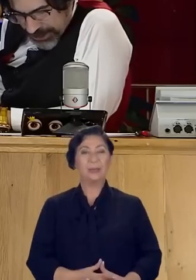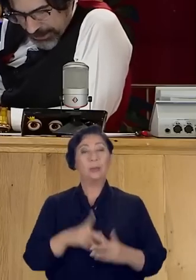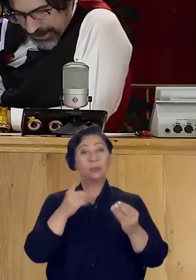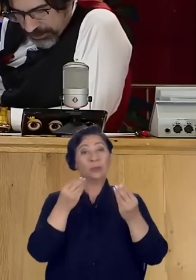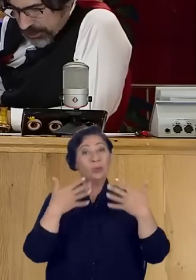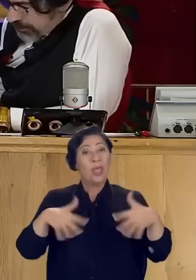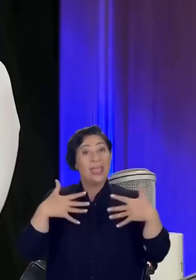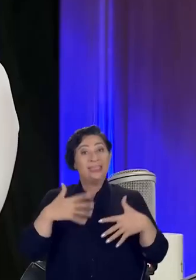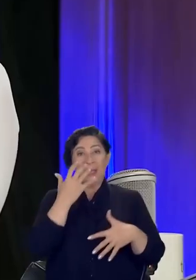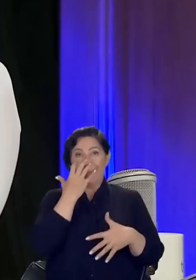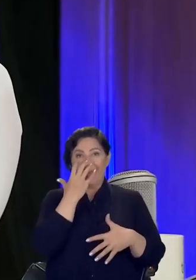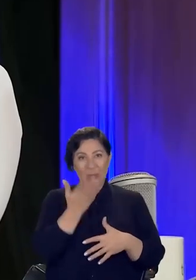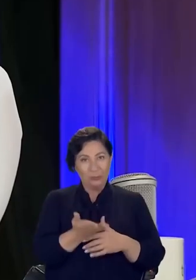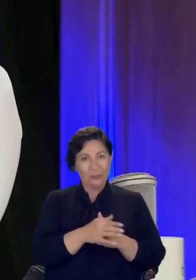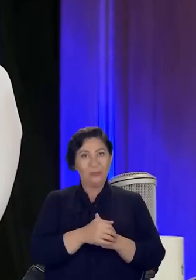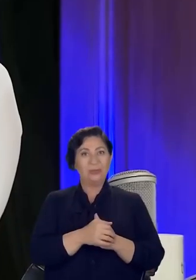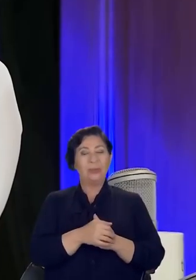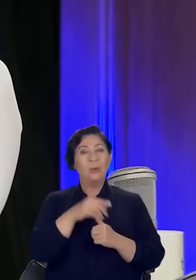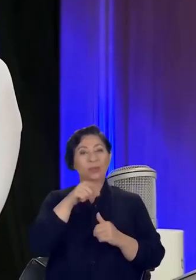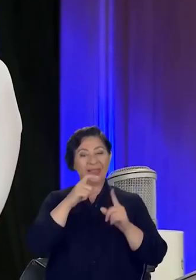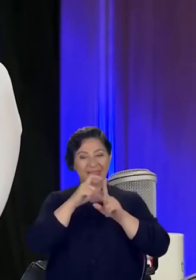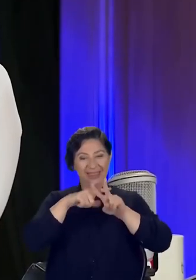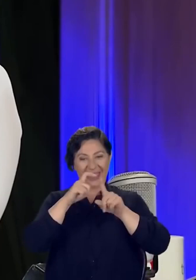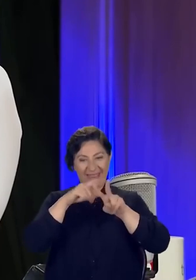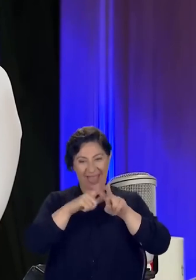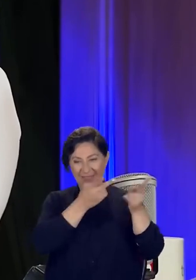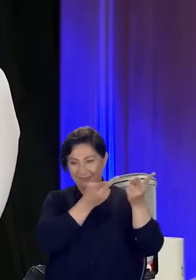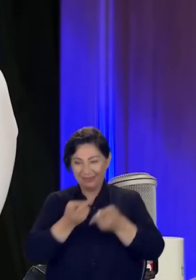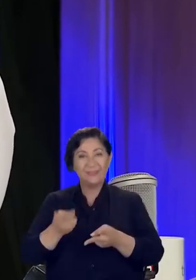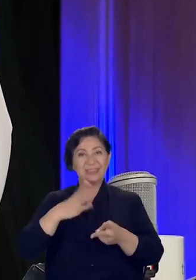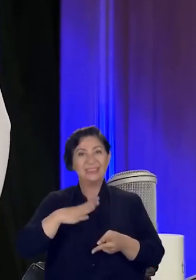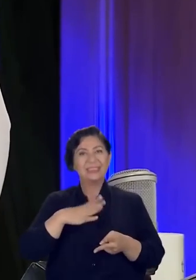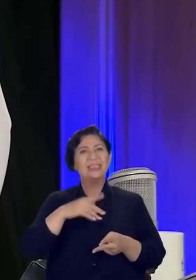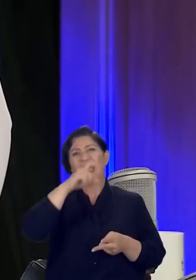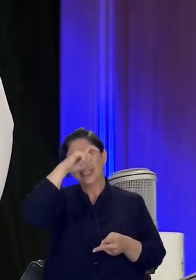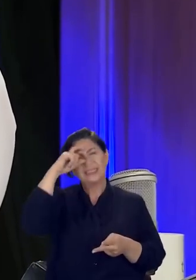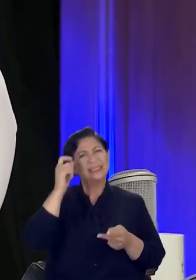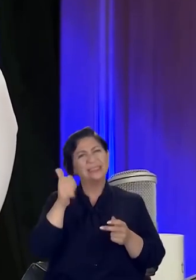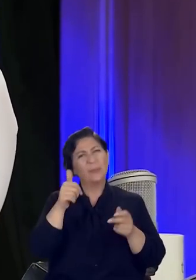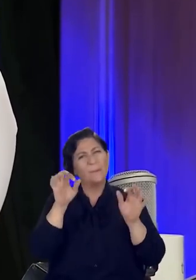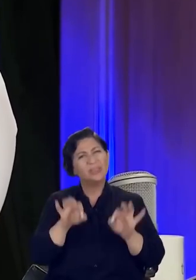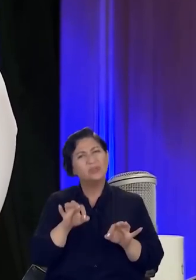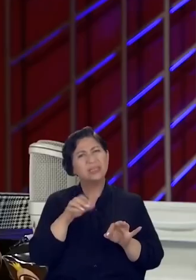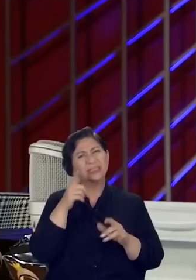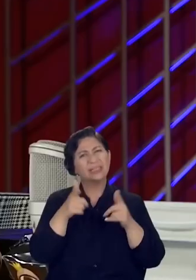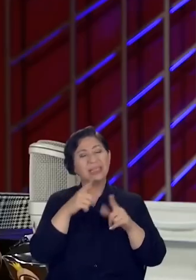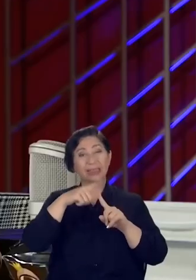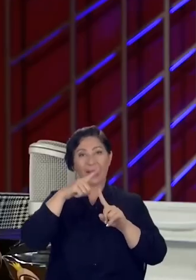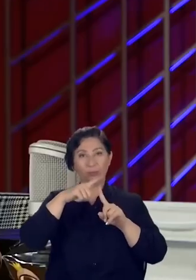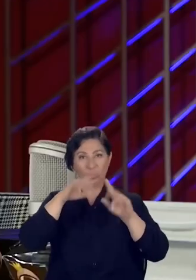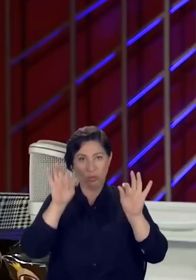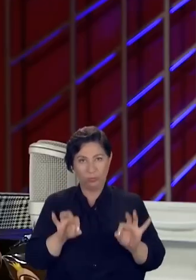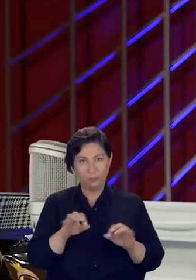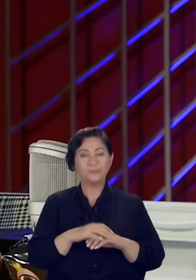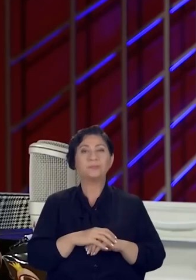çok heyecanla bekliyoruz ve burada Dada Salon'da da ağırlamak isteriz. Peki yazın ne zaman başlayacaktı çekimler? Temmuz'da